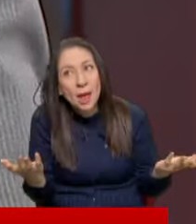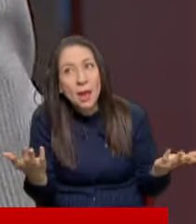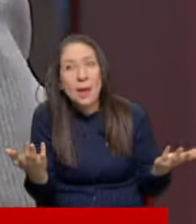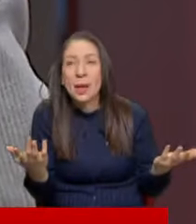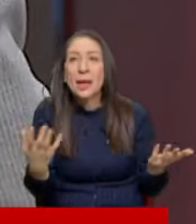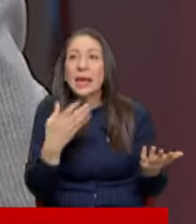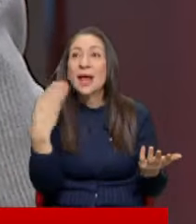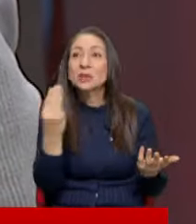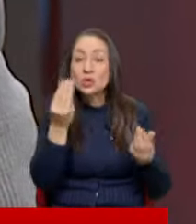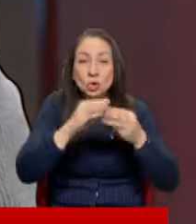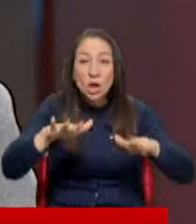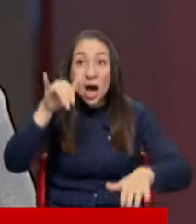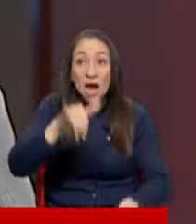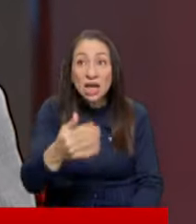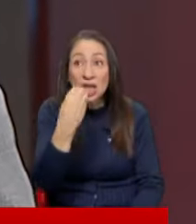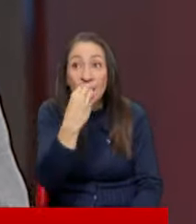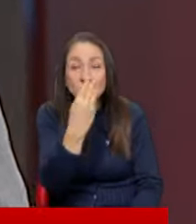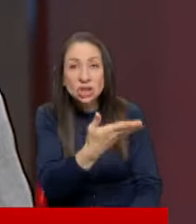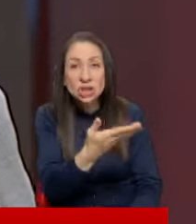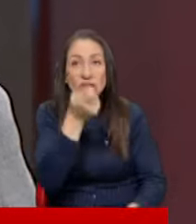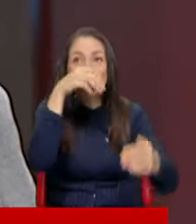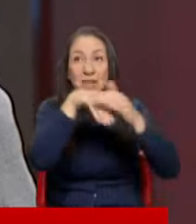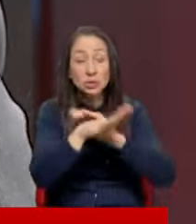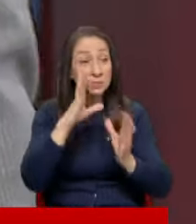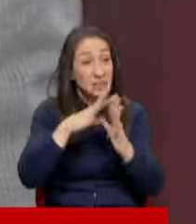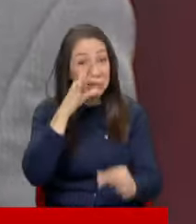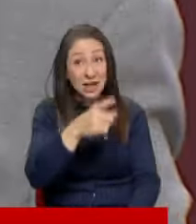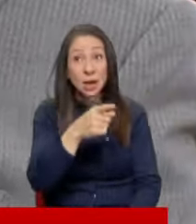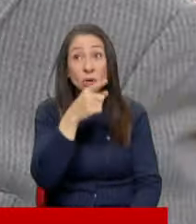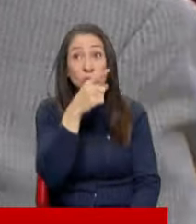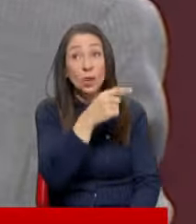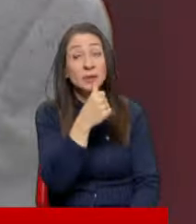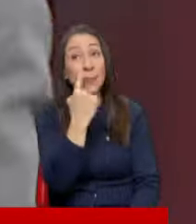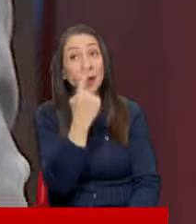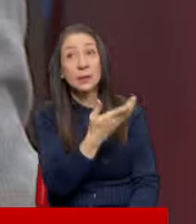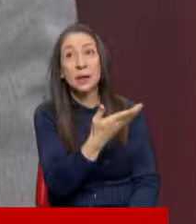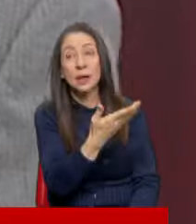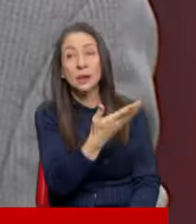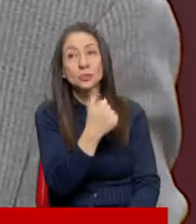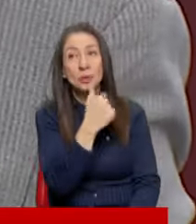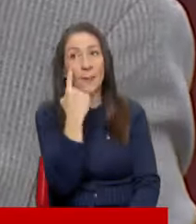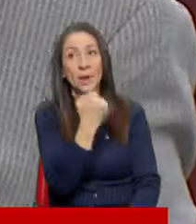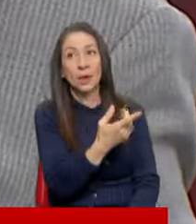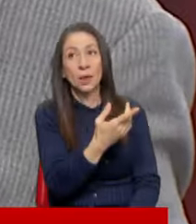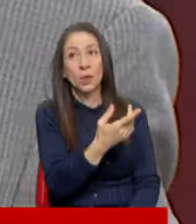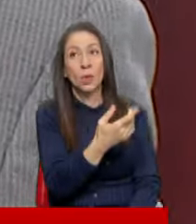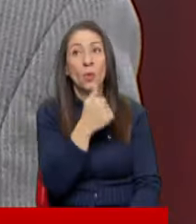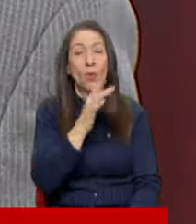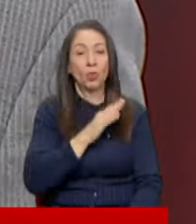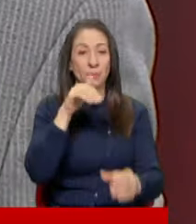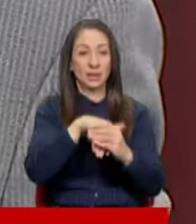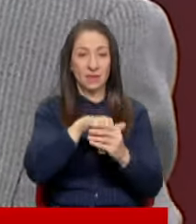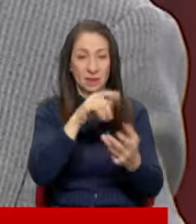ya Gencecik çocukların hakkını yemiş işe girmiş birisine şu adama bak Ya şu adama bak oğlu